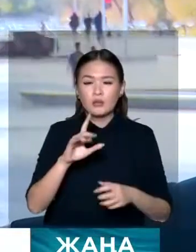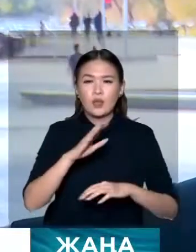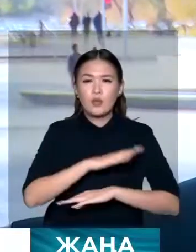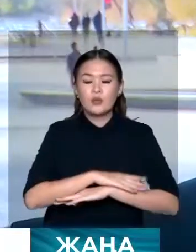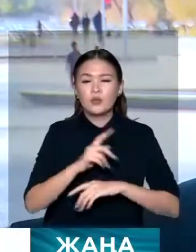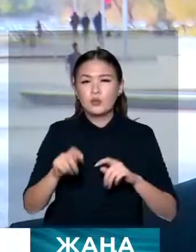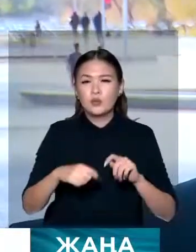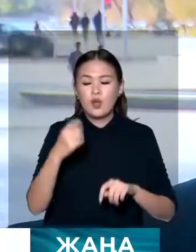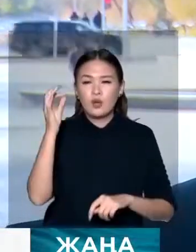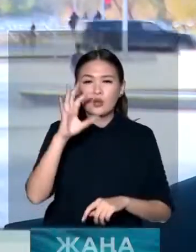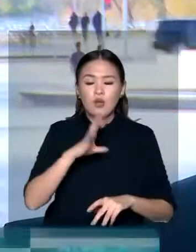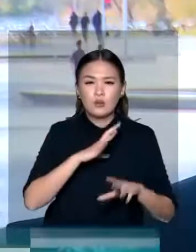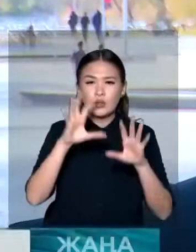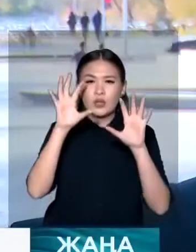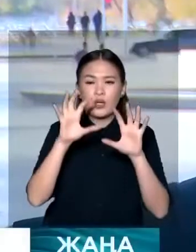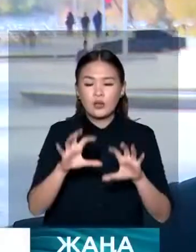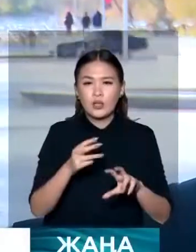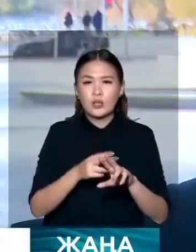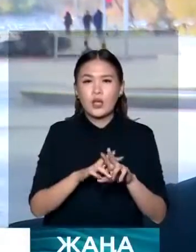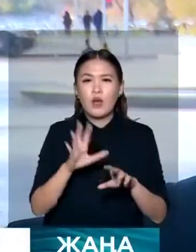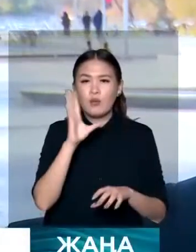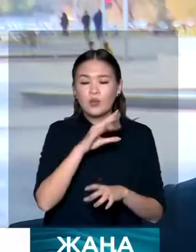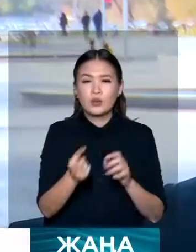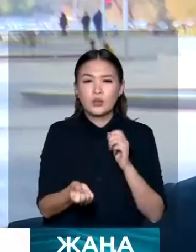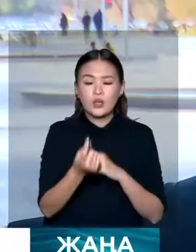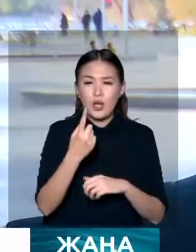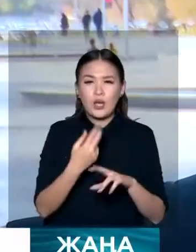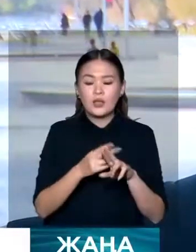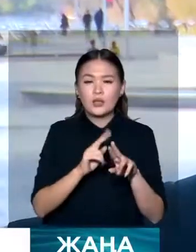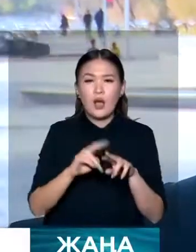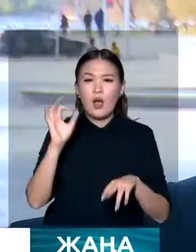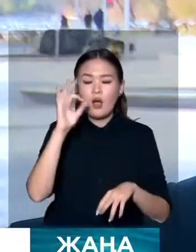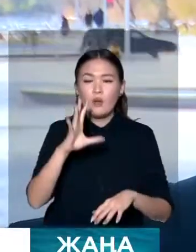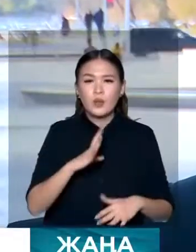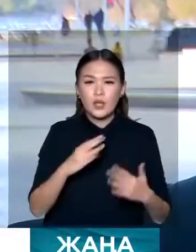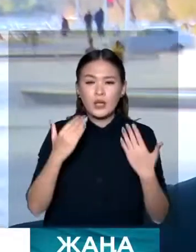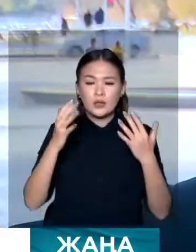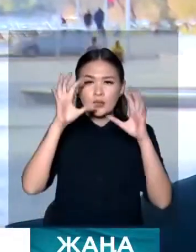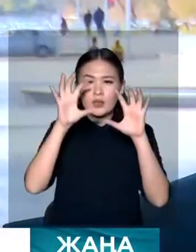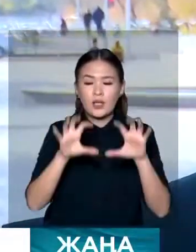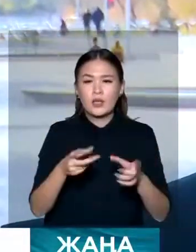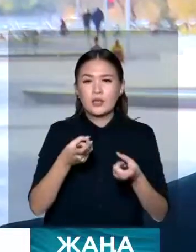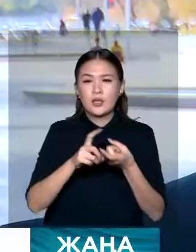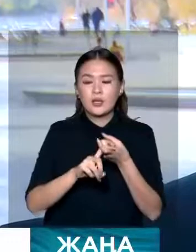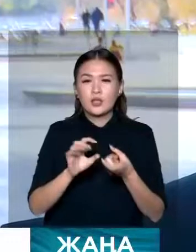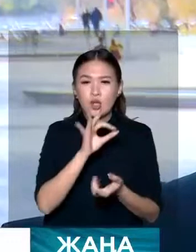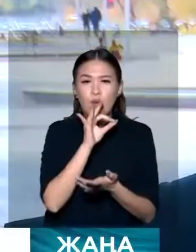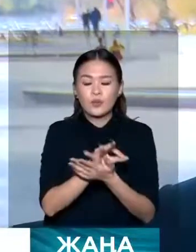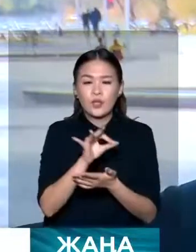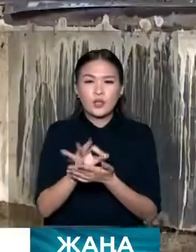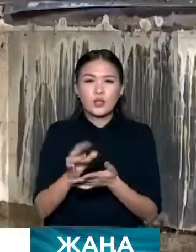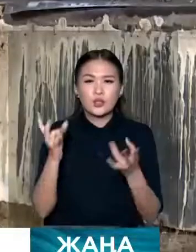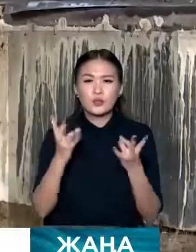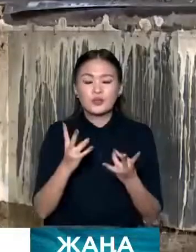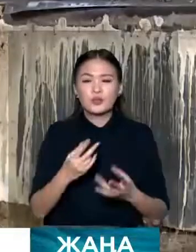туралы хаттама шығарылуы мүмкін, және де қазіргі заңға сәйкес жауапкершілікке тартылуы